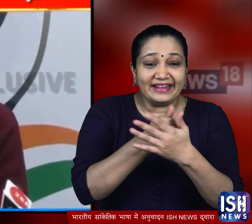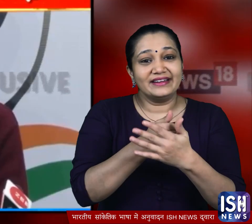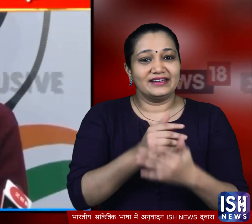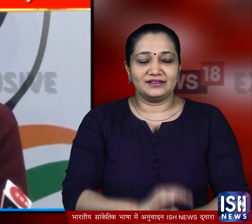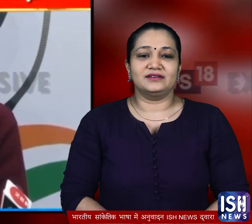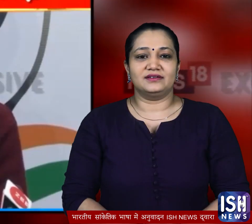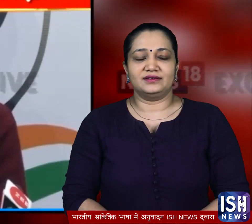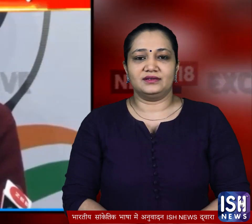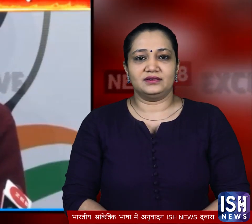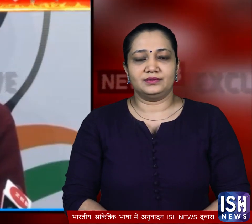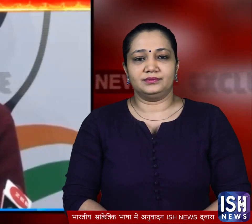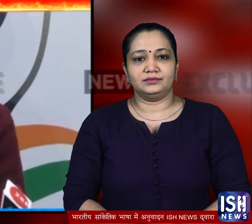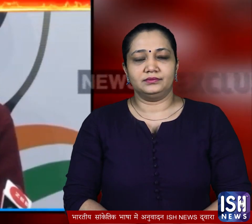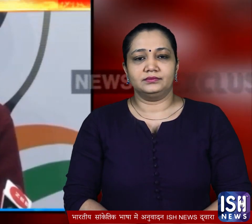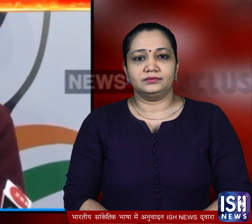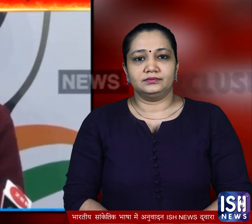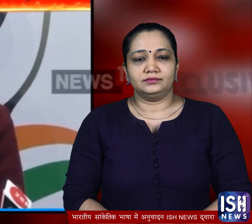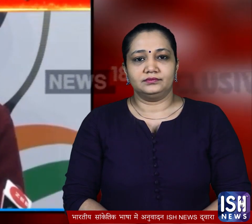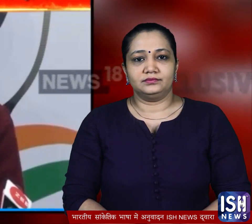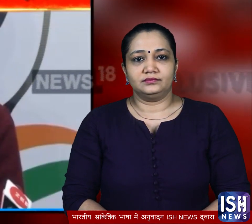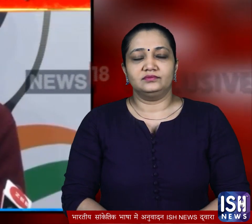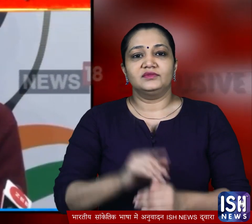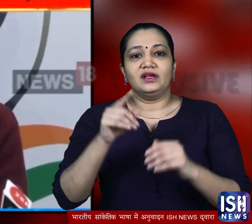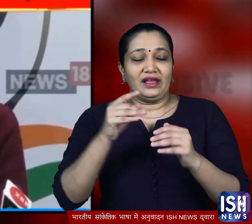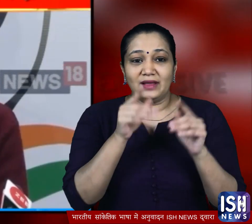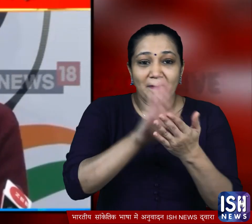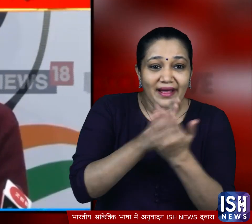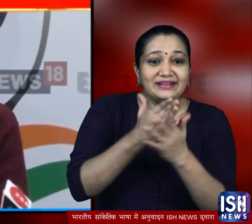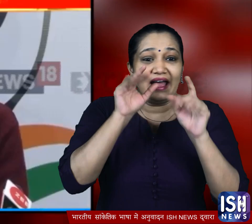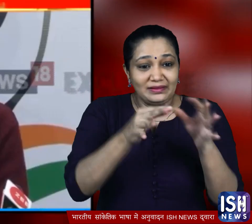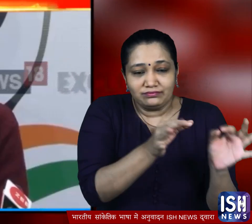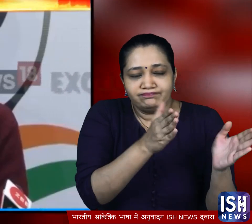ਹੈ ਉਹ ਜਨਮ ਦਿਹਾੜੇ ਨੂੰ ਦੇਖਦੇ ਹੋਏ